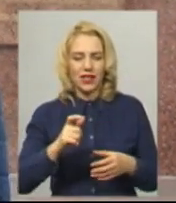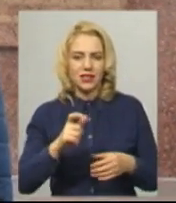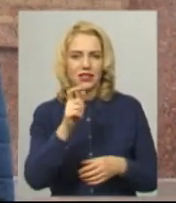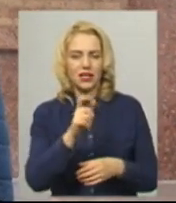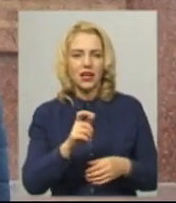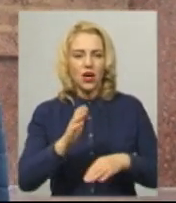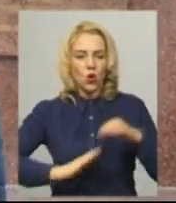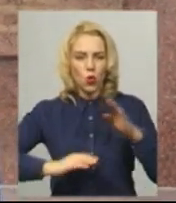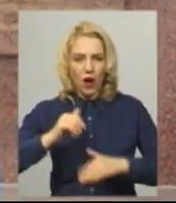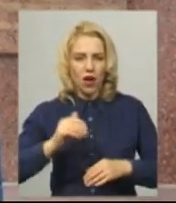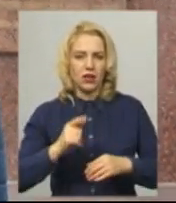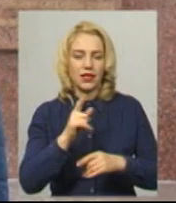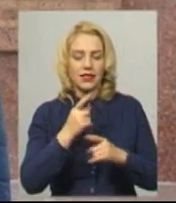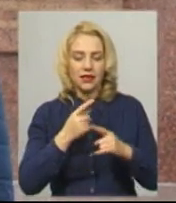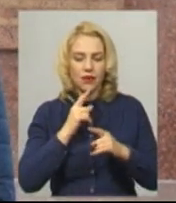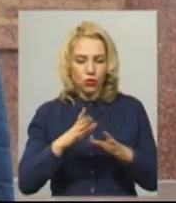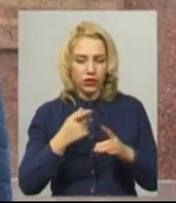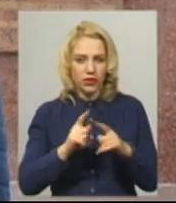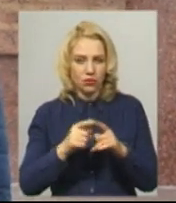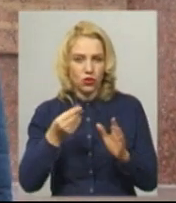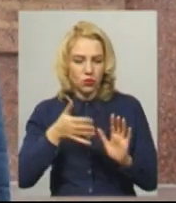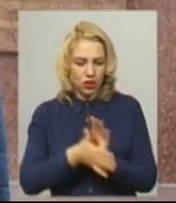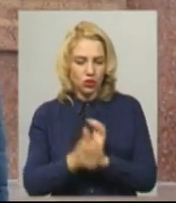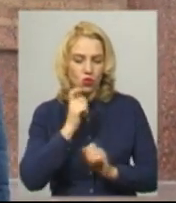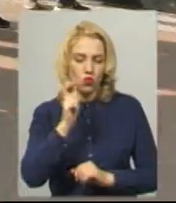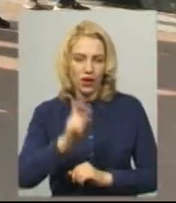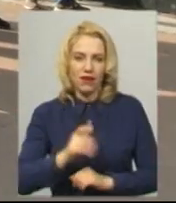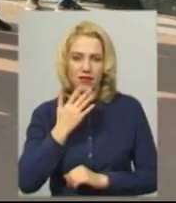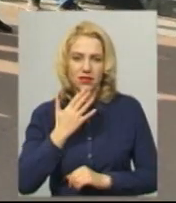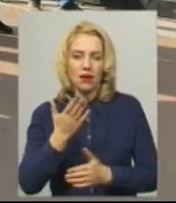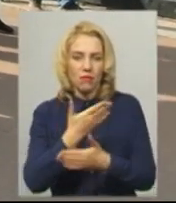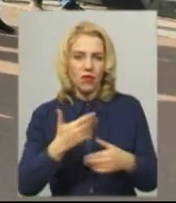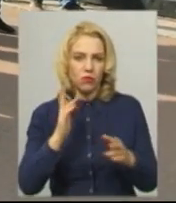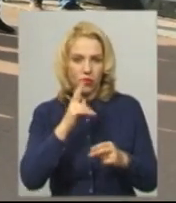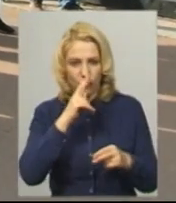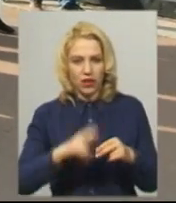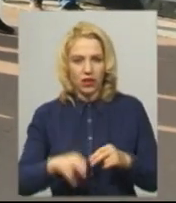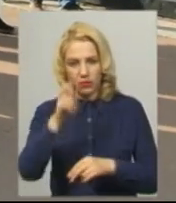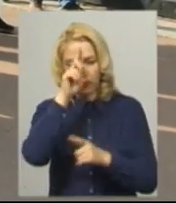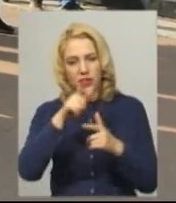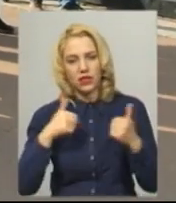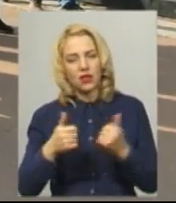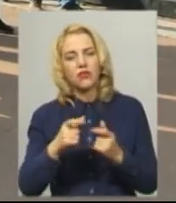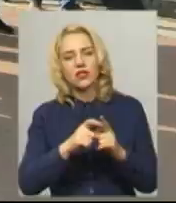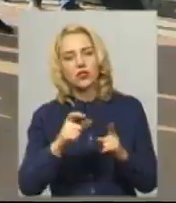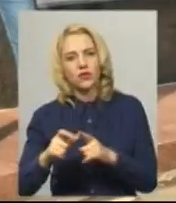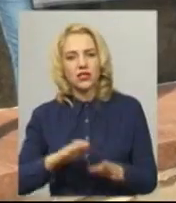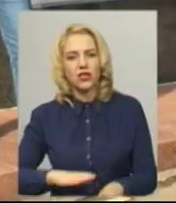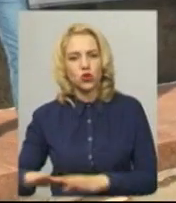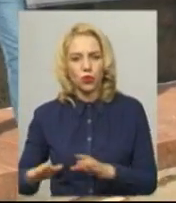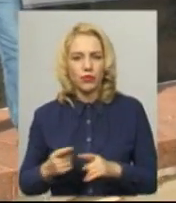не буде розпоряджатись українець, то ми втратимо і державу. За словами заступника голови спілки фермерів